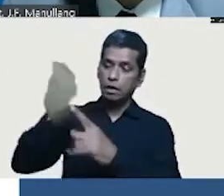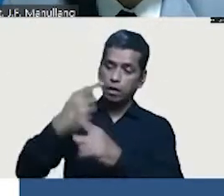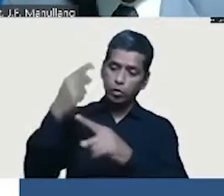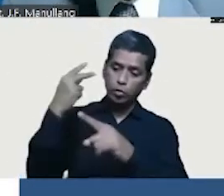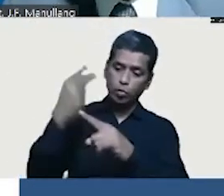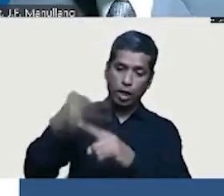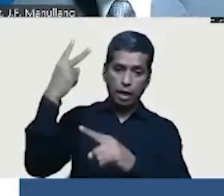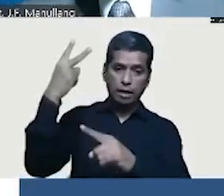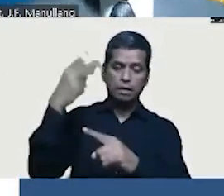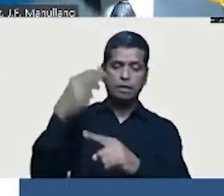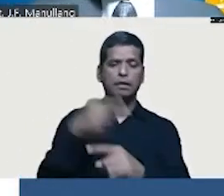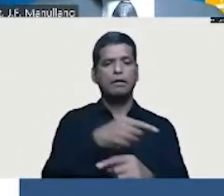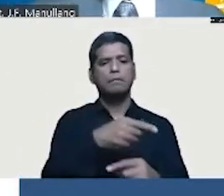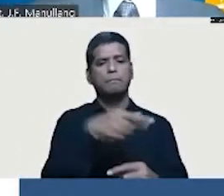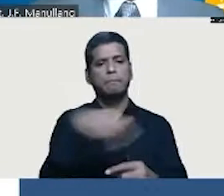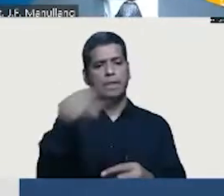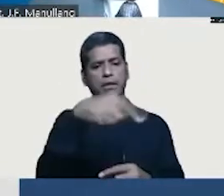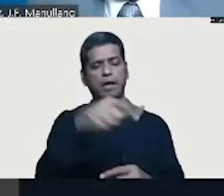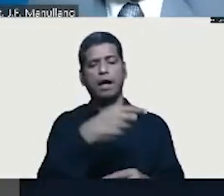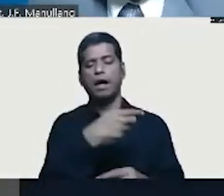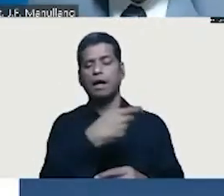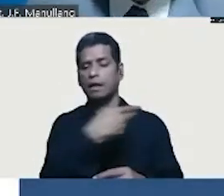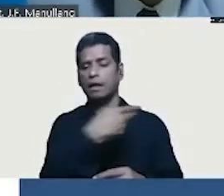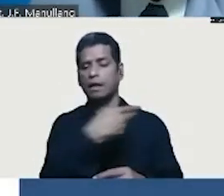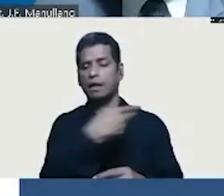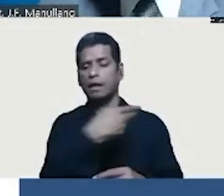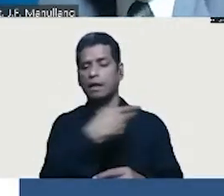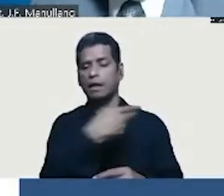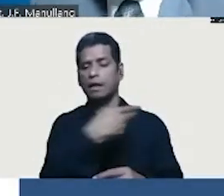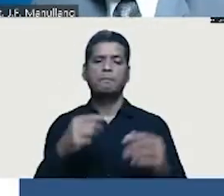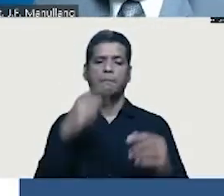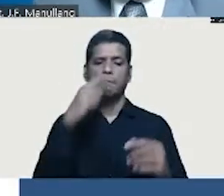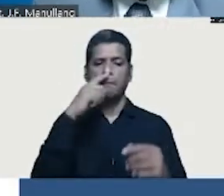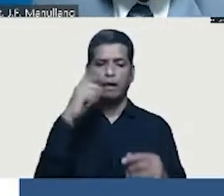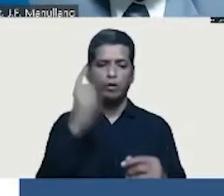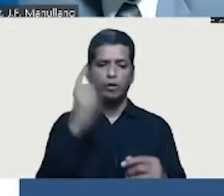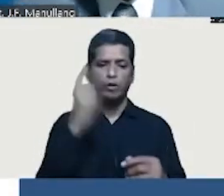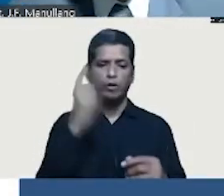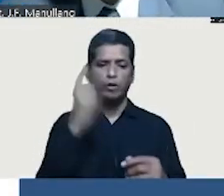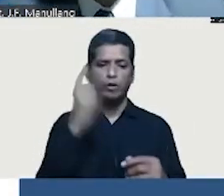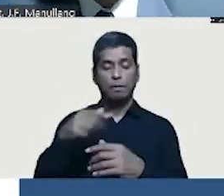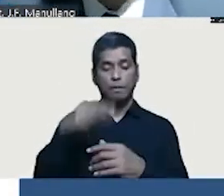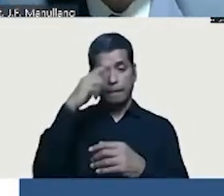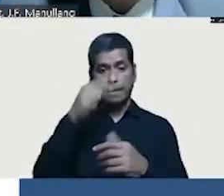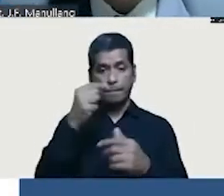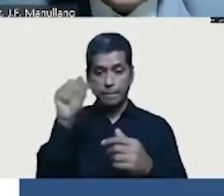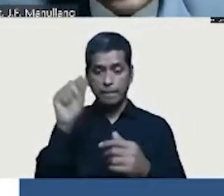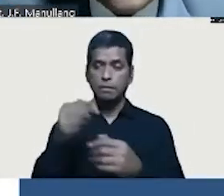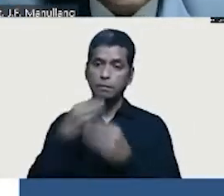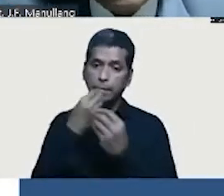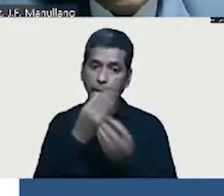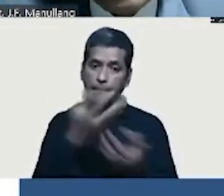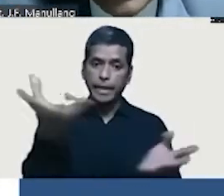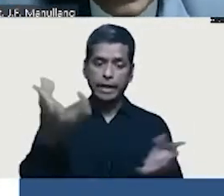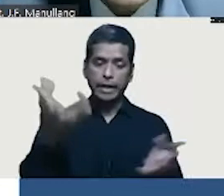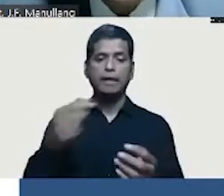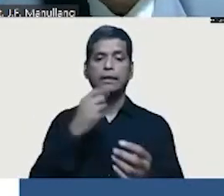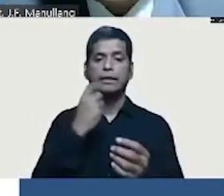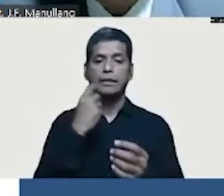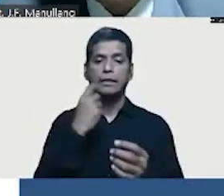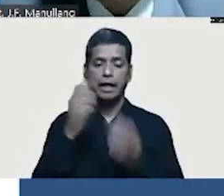tidak jelas itu bukan Feronia dubuat yang termasuk dalam Alkitab di piala tidak mengenal roh Allah